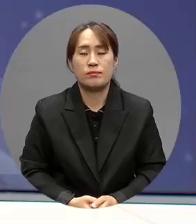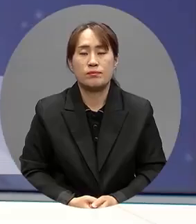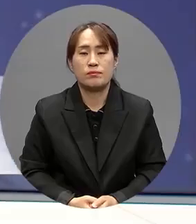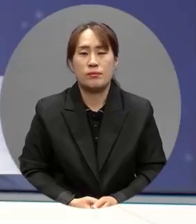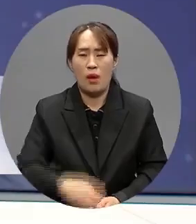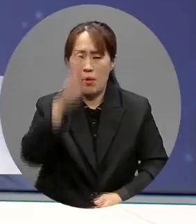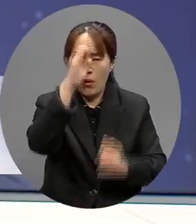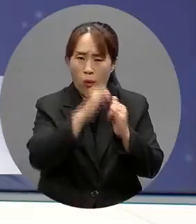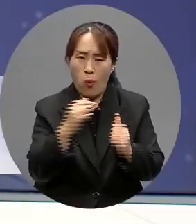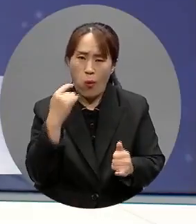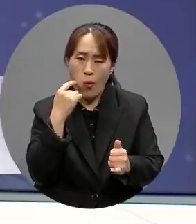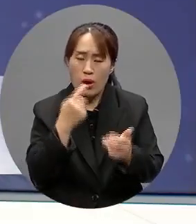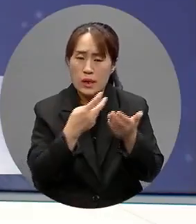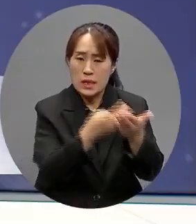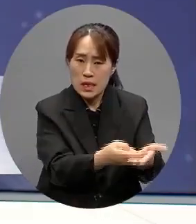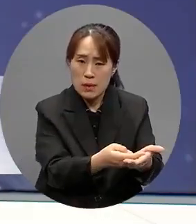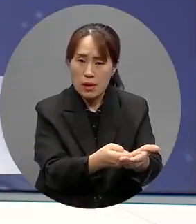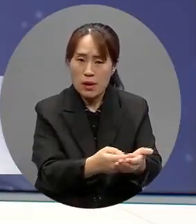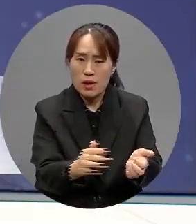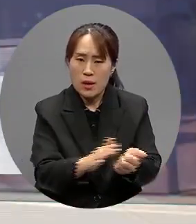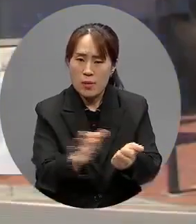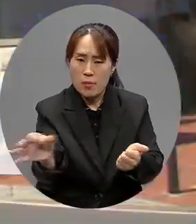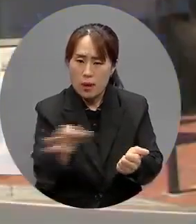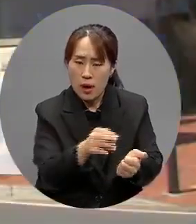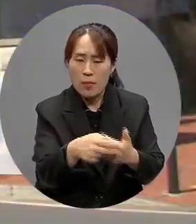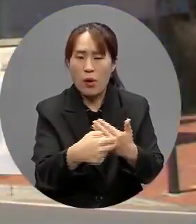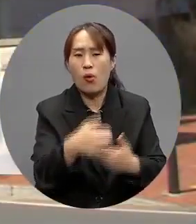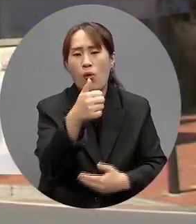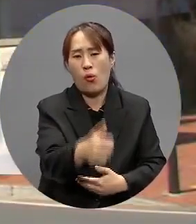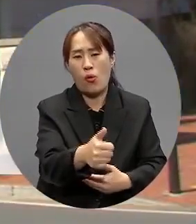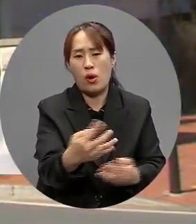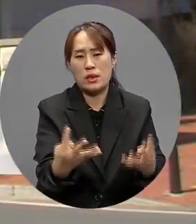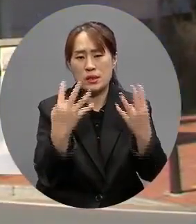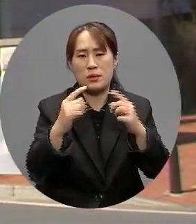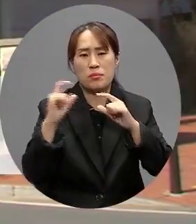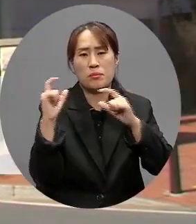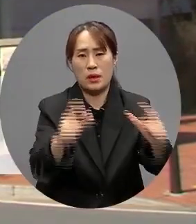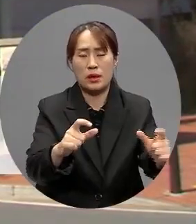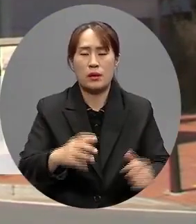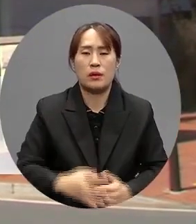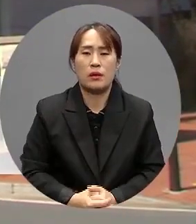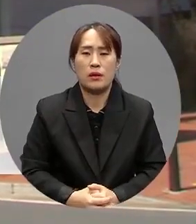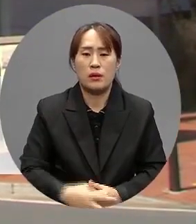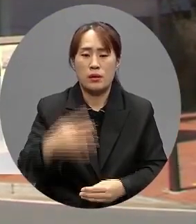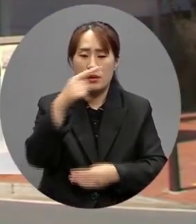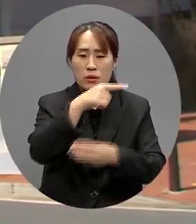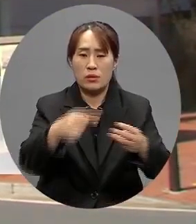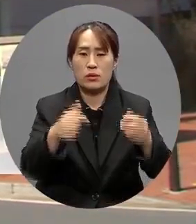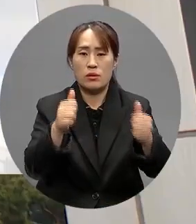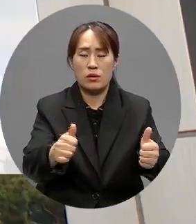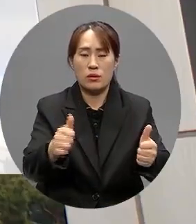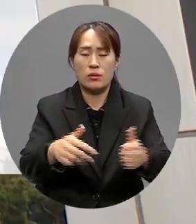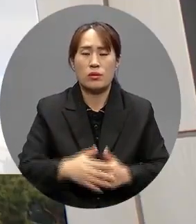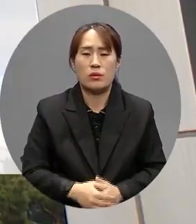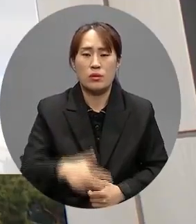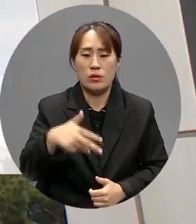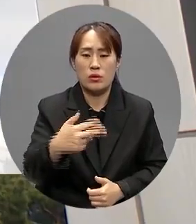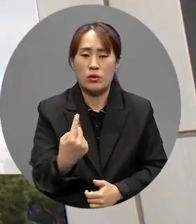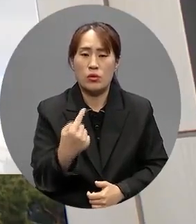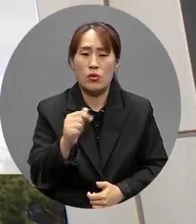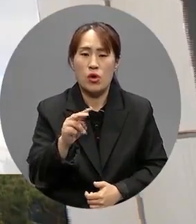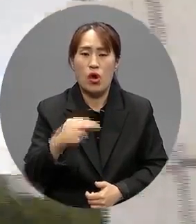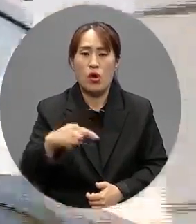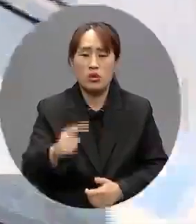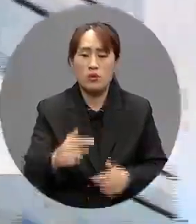환자를 허위로 입원시키고 요양 급여를 타낸 병원장이 징역형을 받았습니다 청주 지방법원 형사 6단독